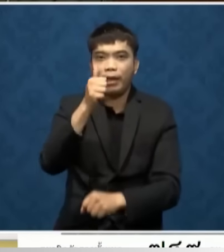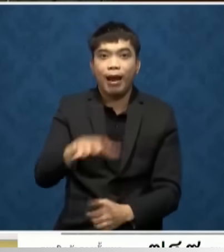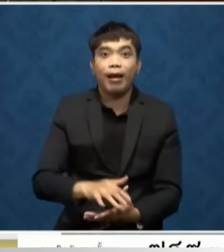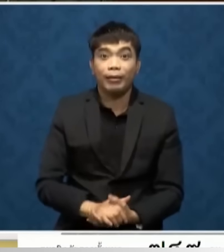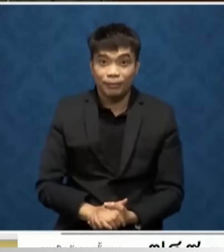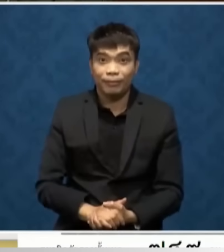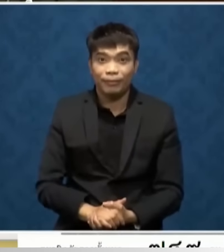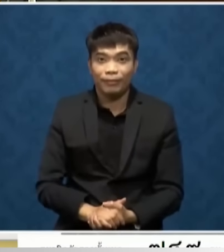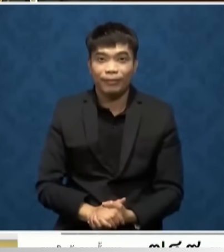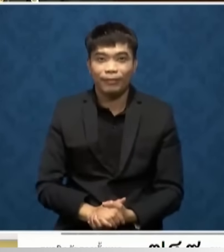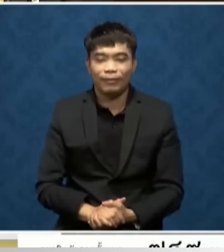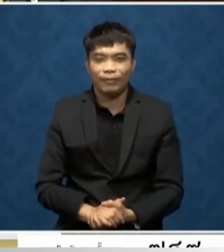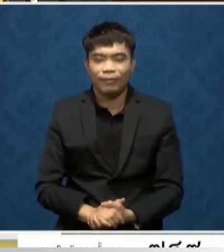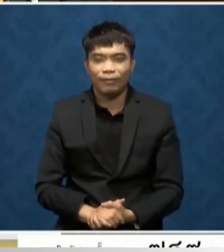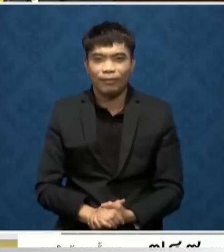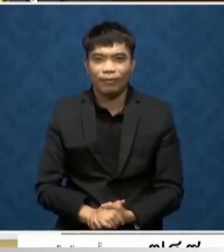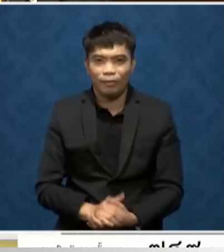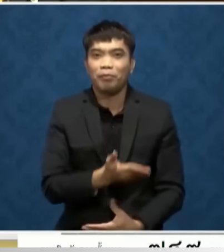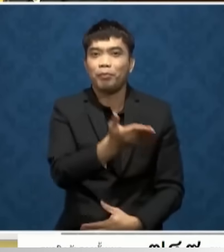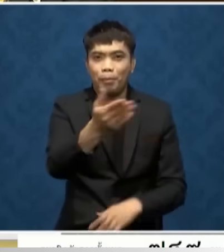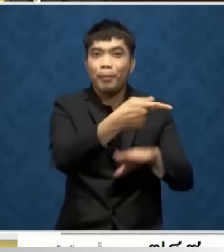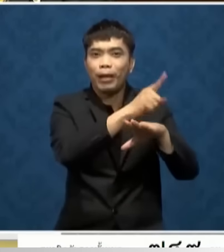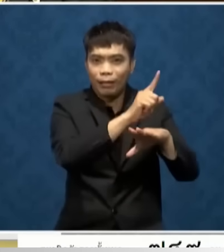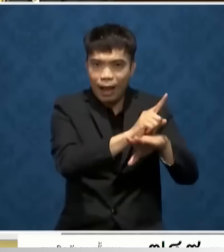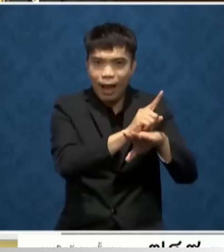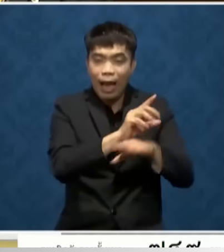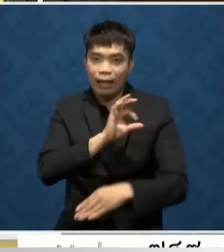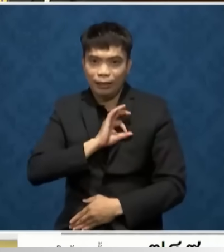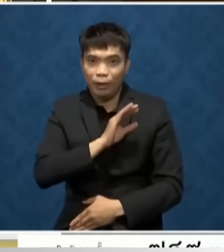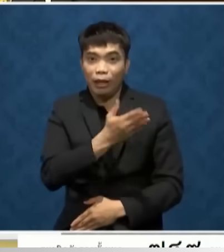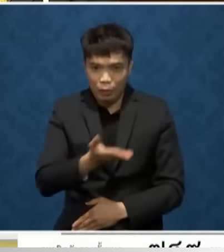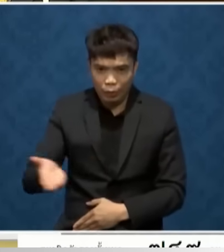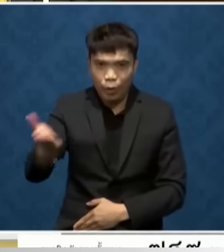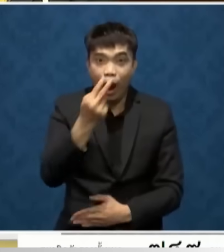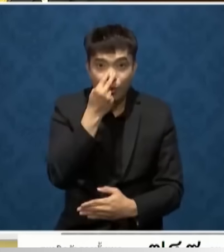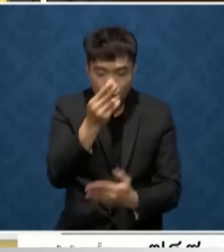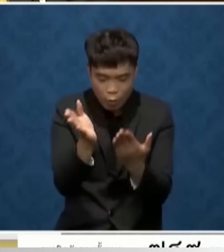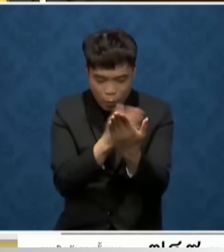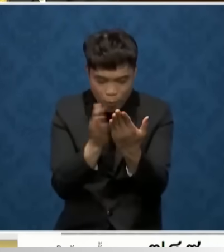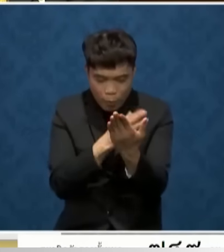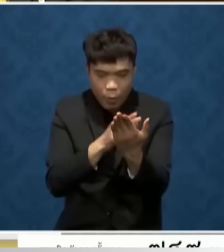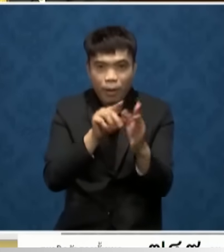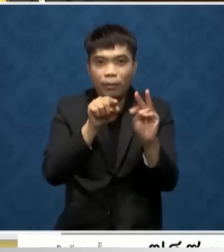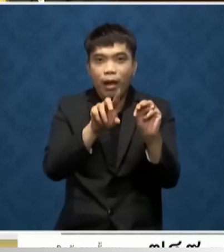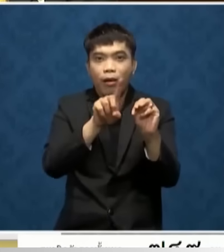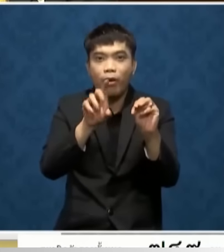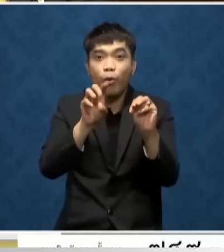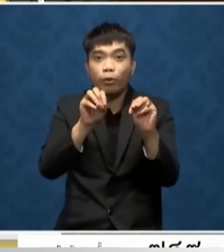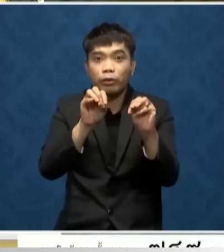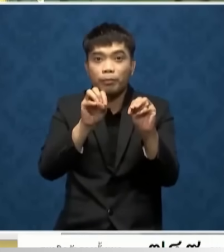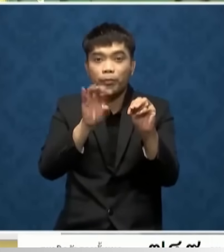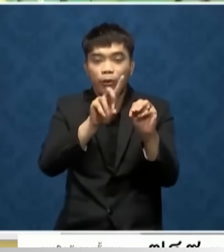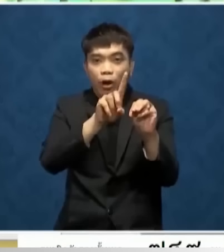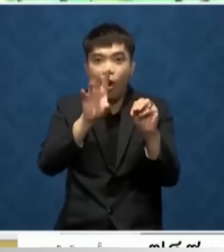ท่านประธานครับท่านสมาชิกครับท่านลองเปิดไปดูมาตรา160สิครับมาตร